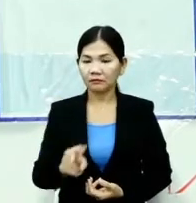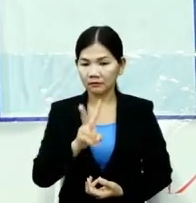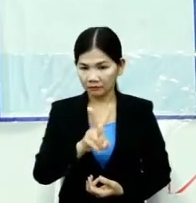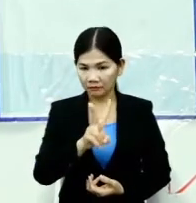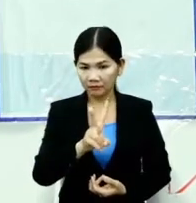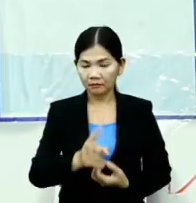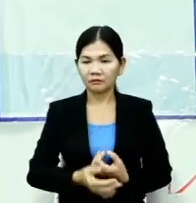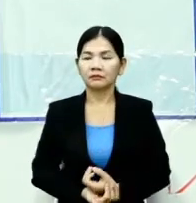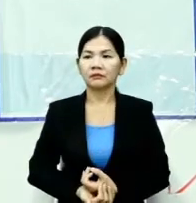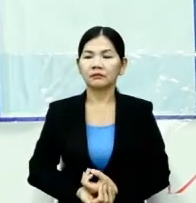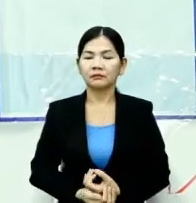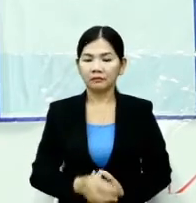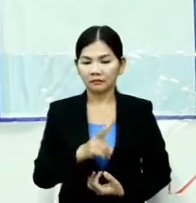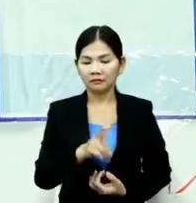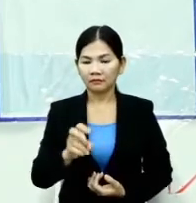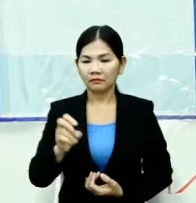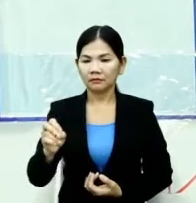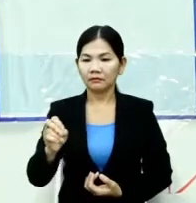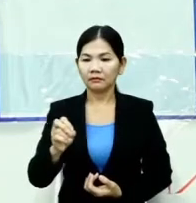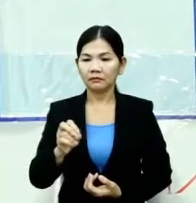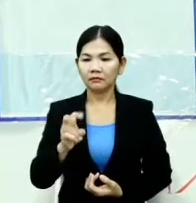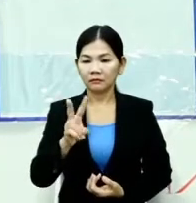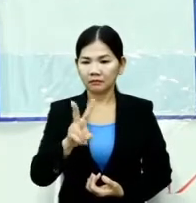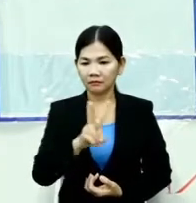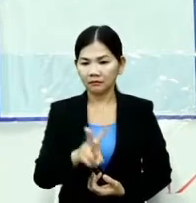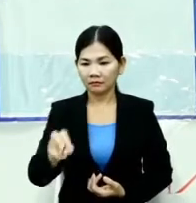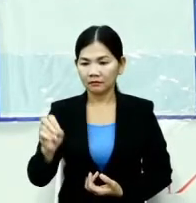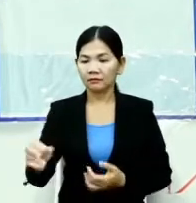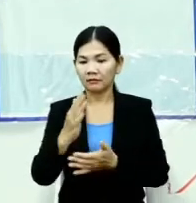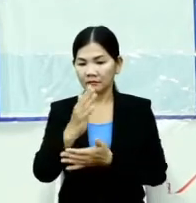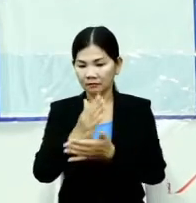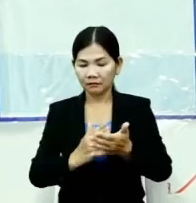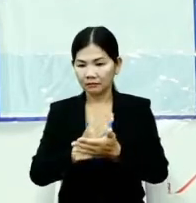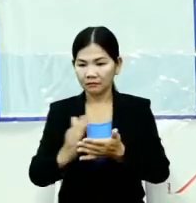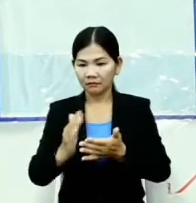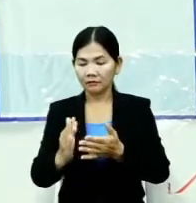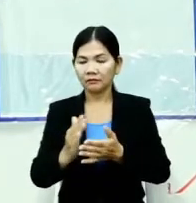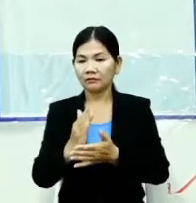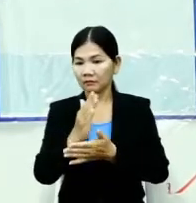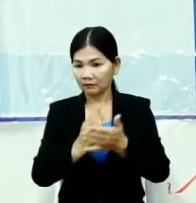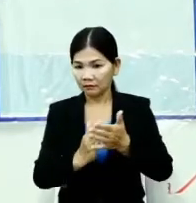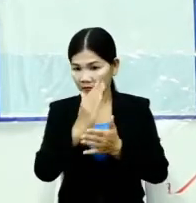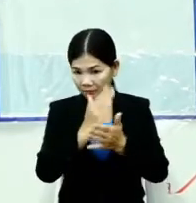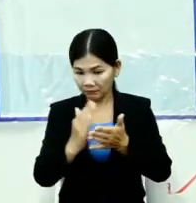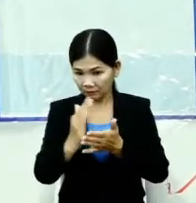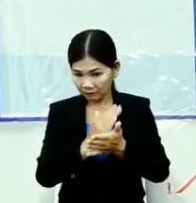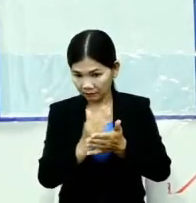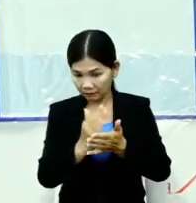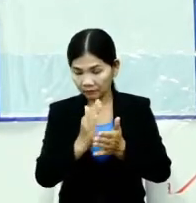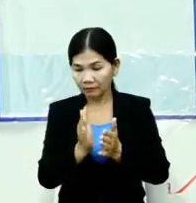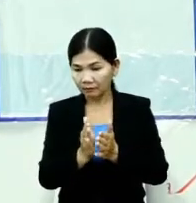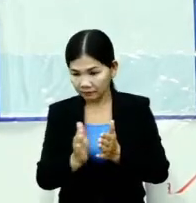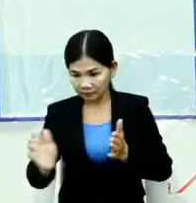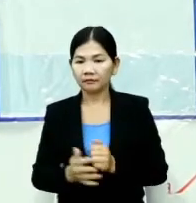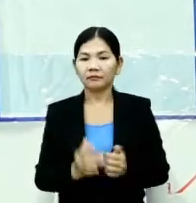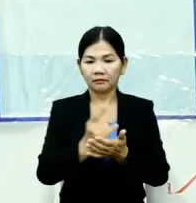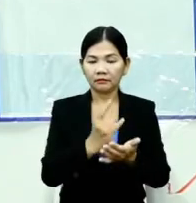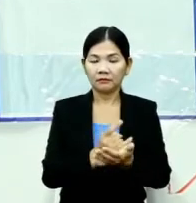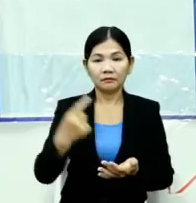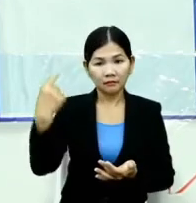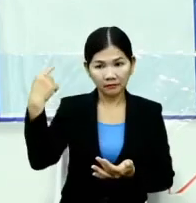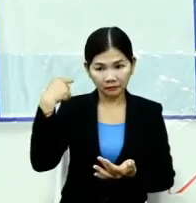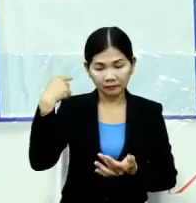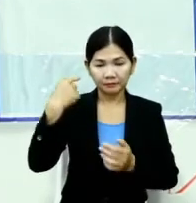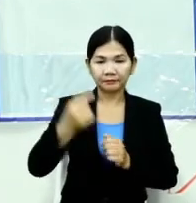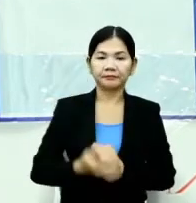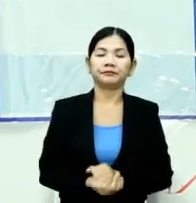ចាអញ្ចឹង200អញ្ចឹងតើវាអាចបង្កត់ឡើងបានទេក្នុងពាន់នេះកូនចាកូនចាំទេកាលពីមេរៀនមុនចា